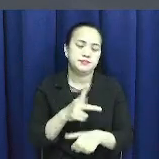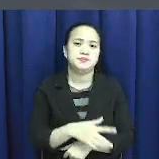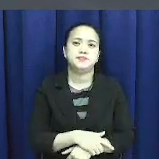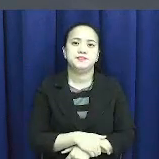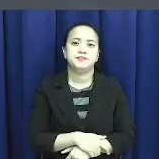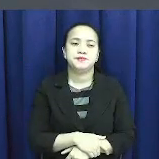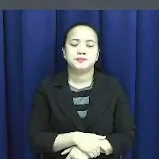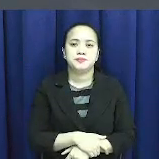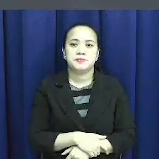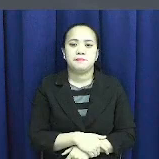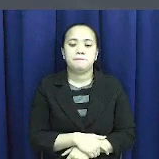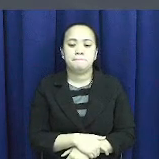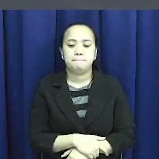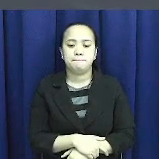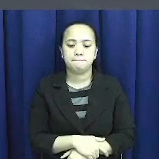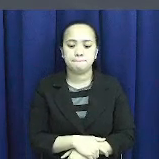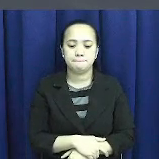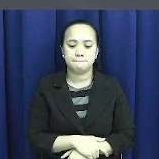three, okay,